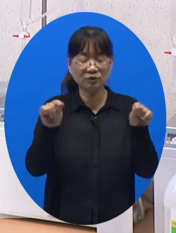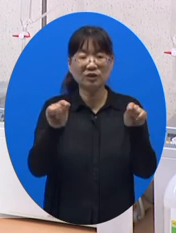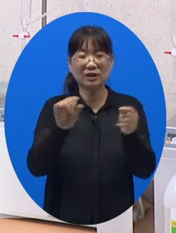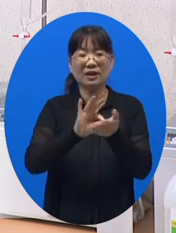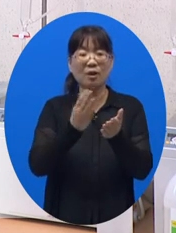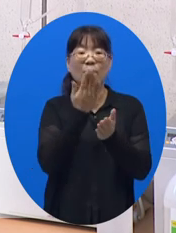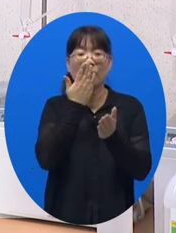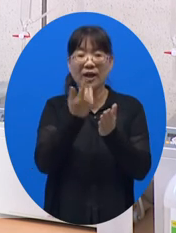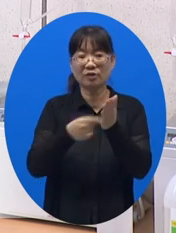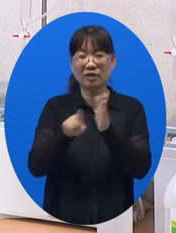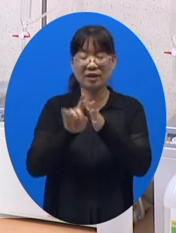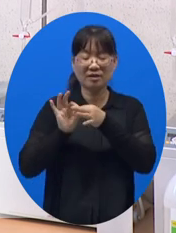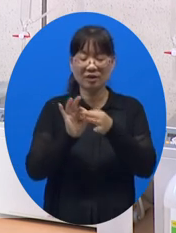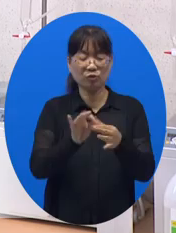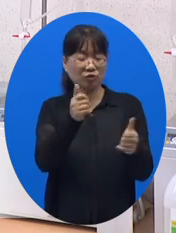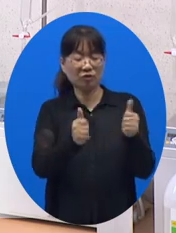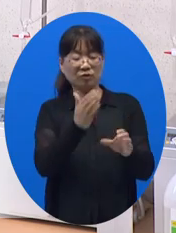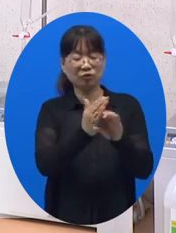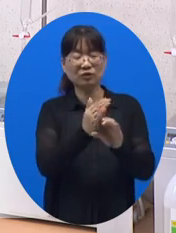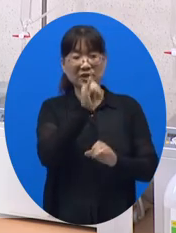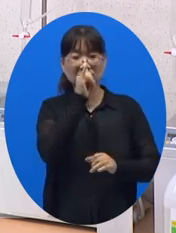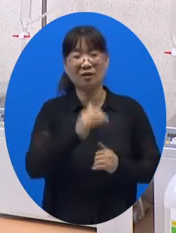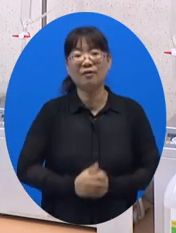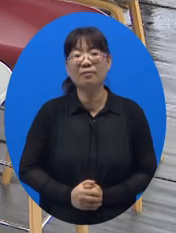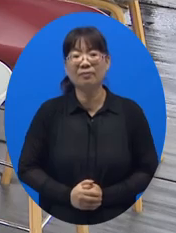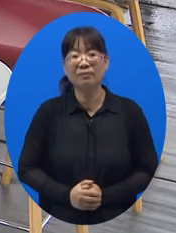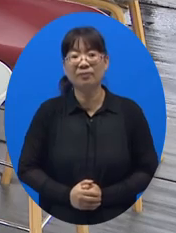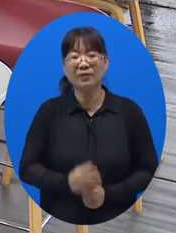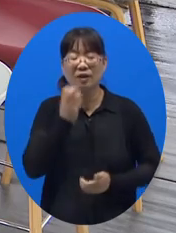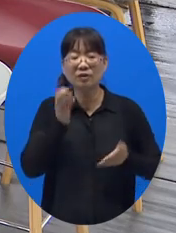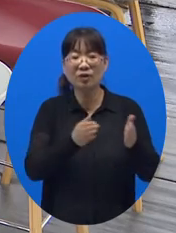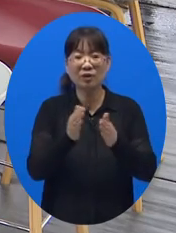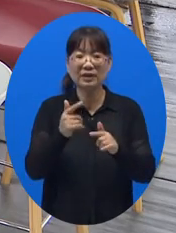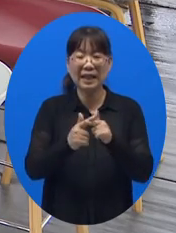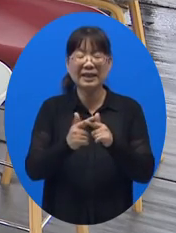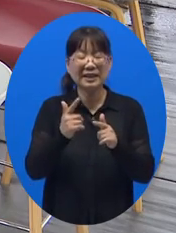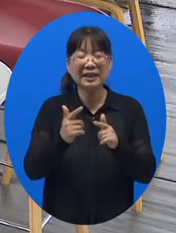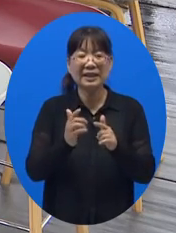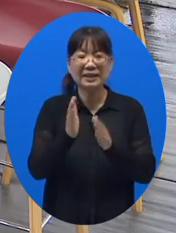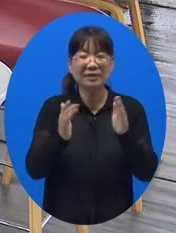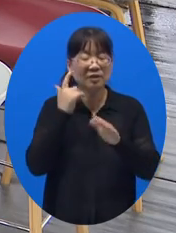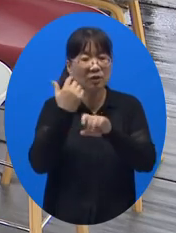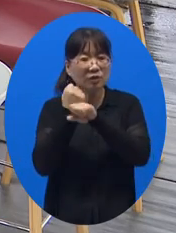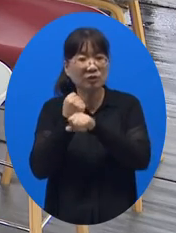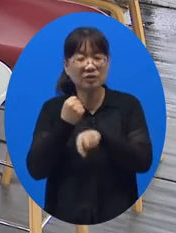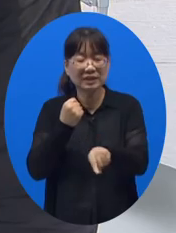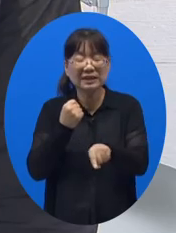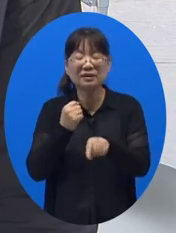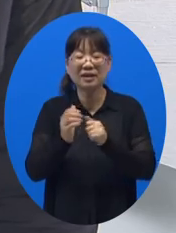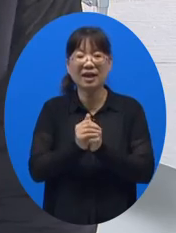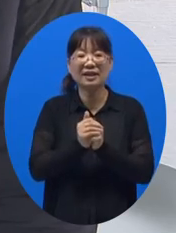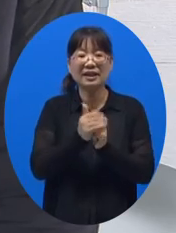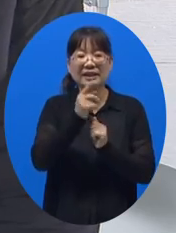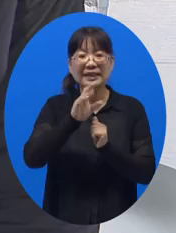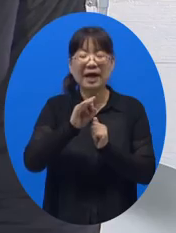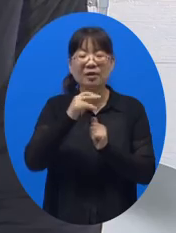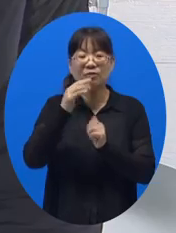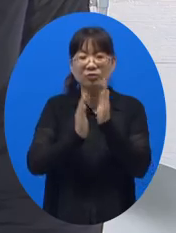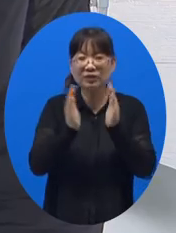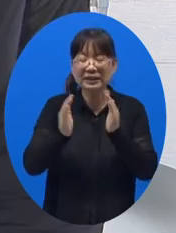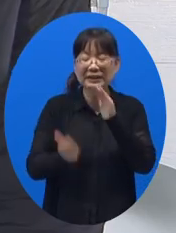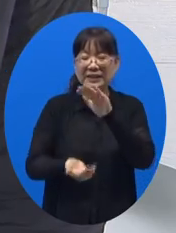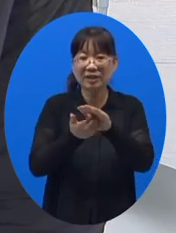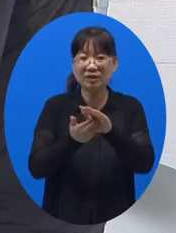식품으로도 활용할 수 있도록 꾸준히 실험을 추진하고 있습니다. 경기도 산림환경연구소는 개정향풀이 최적의 환경에서 살아갈 수